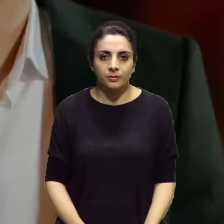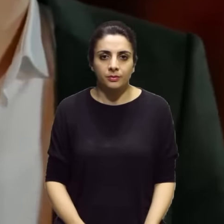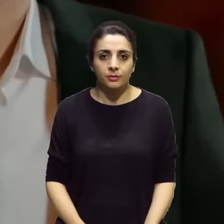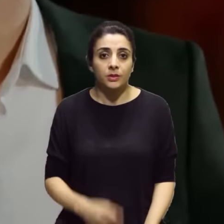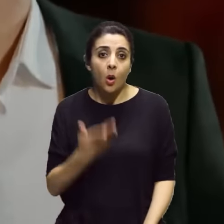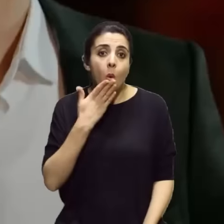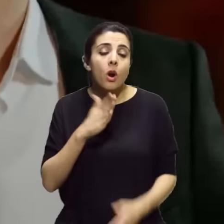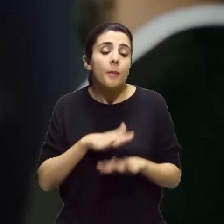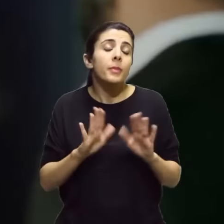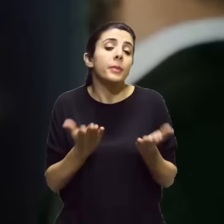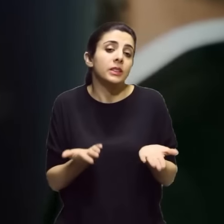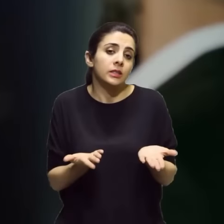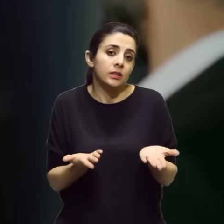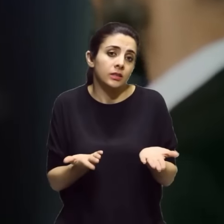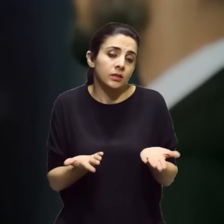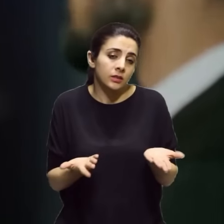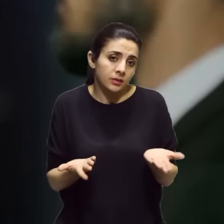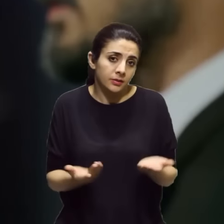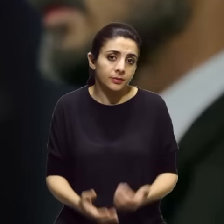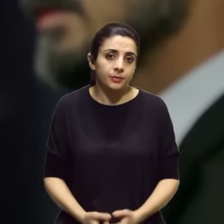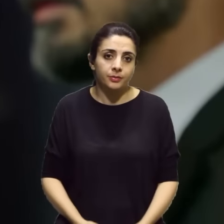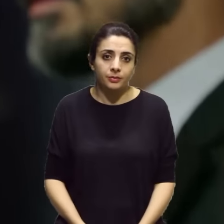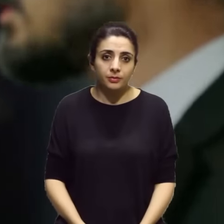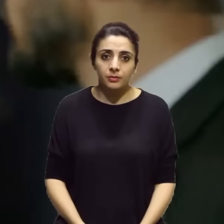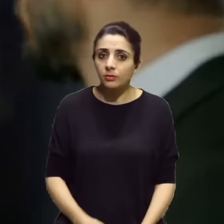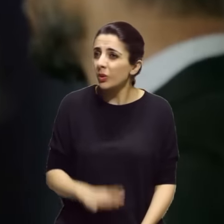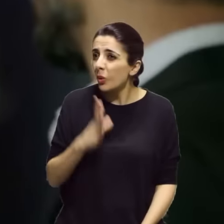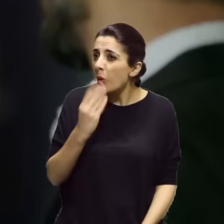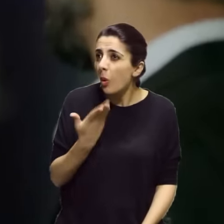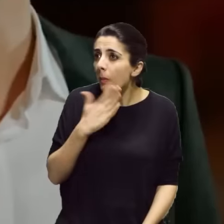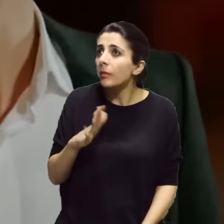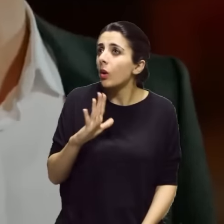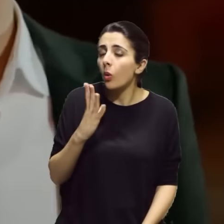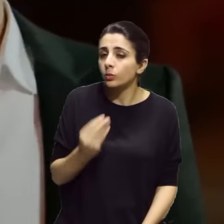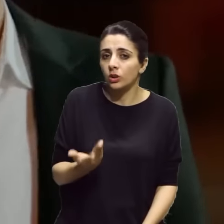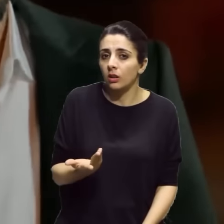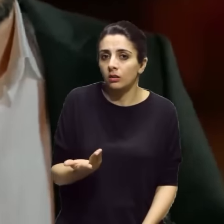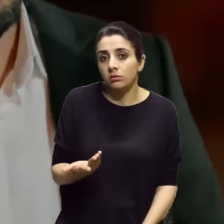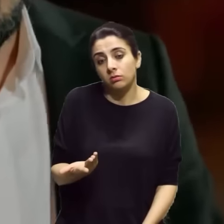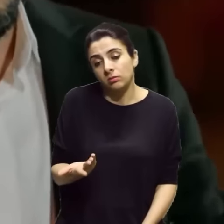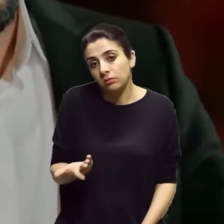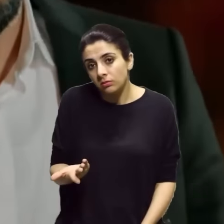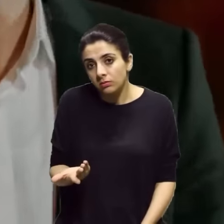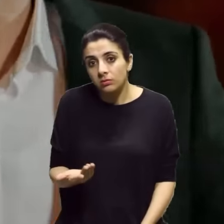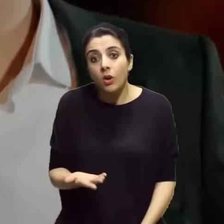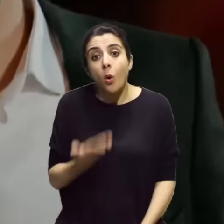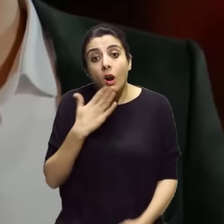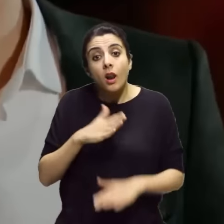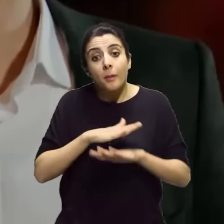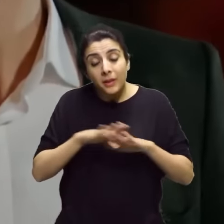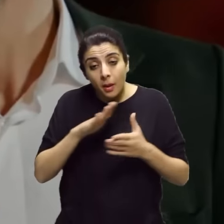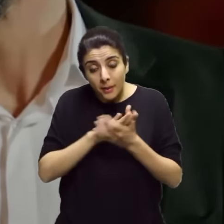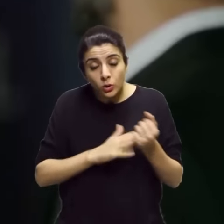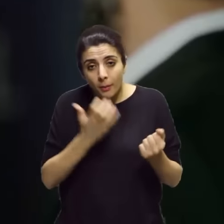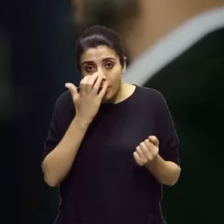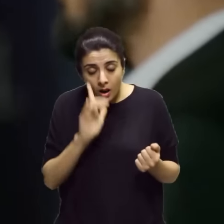senin daha okulun bitmemiş. Yani Ne olmuş bitmemişse? Yani en azından bitmesini